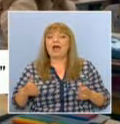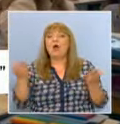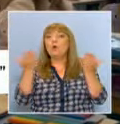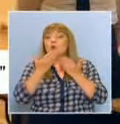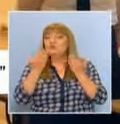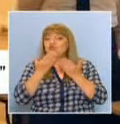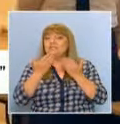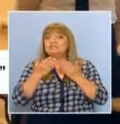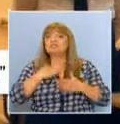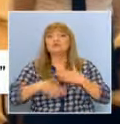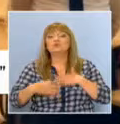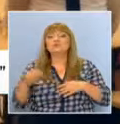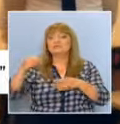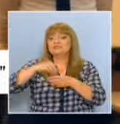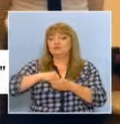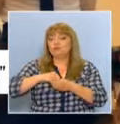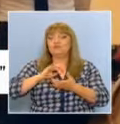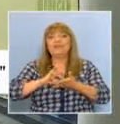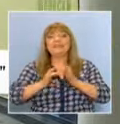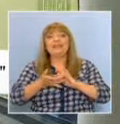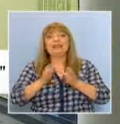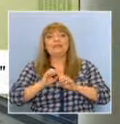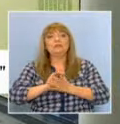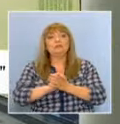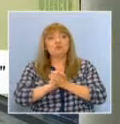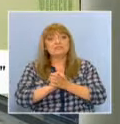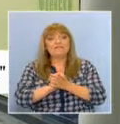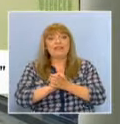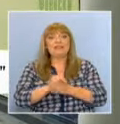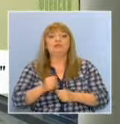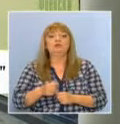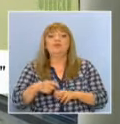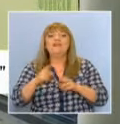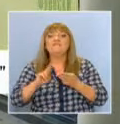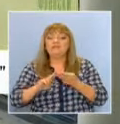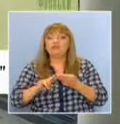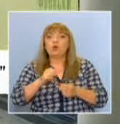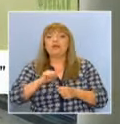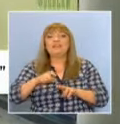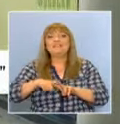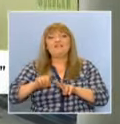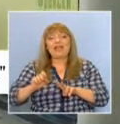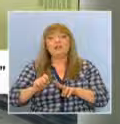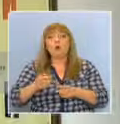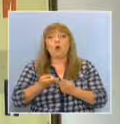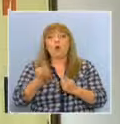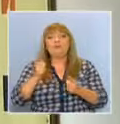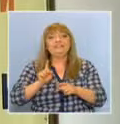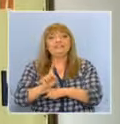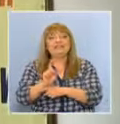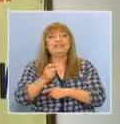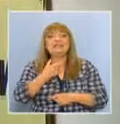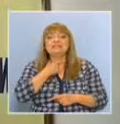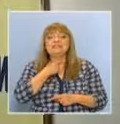Учениците с удоволствие се включват в онлайн поздравлението за медиците. Виктория Панайотова и Вайло Иванов от 11-ти клас са едни от авторите на